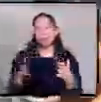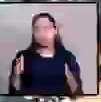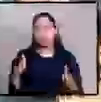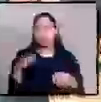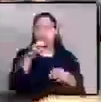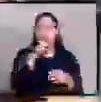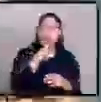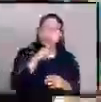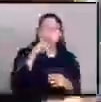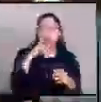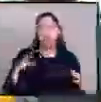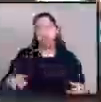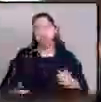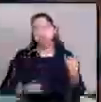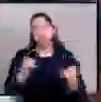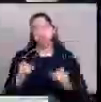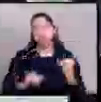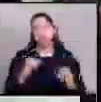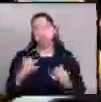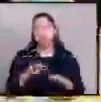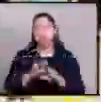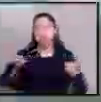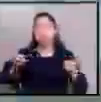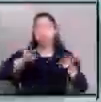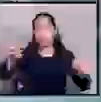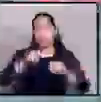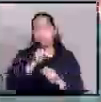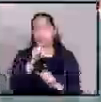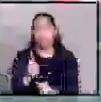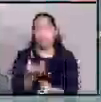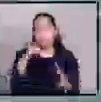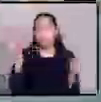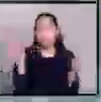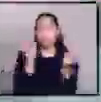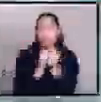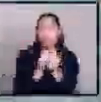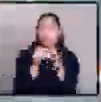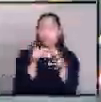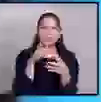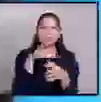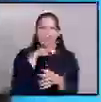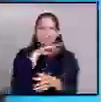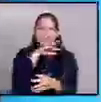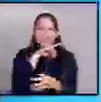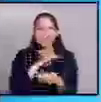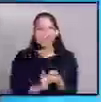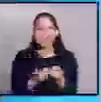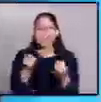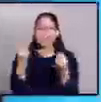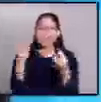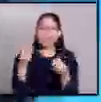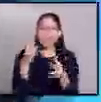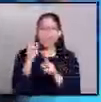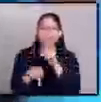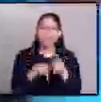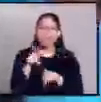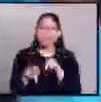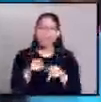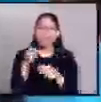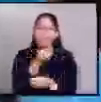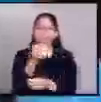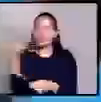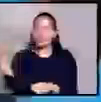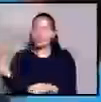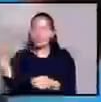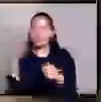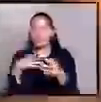enjoy sa pagsiswimming. Hindi nila alintana kahit kasamang lumalangoy ang mga basura. Sa dami naman ng tao, ilang bata ang